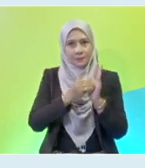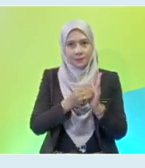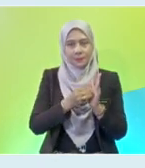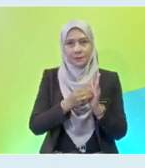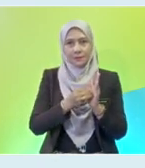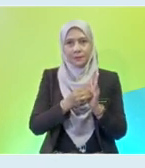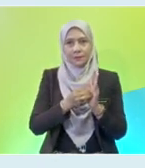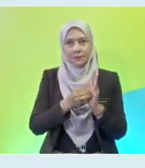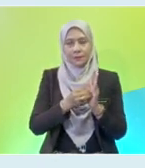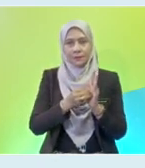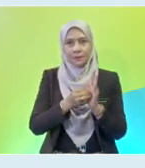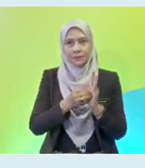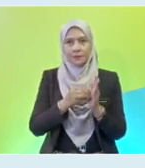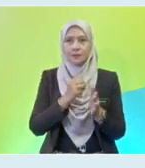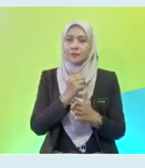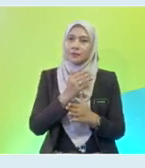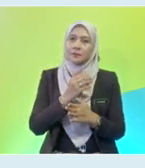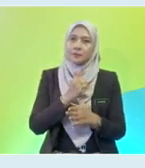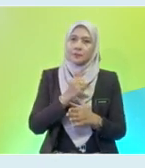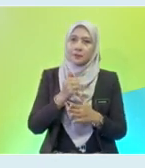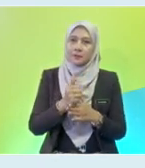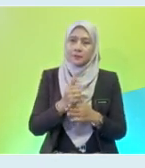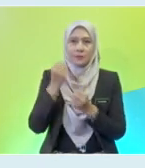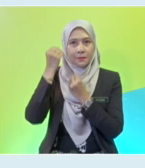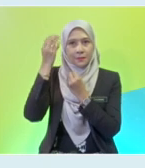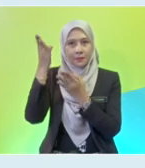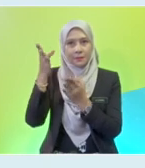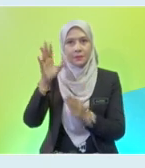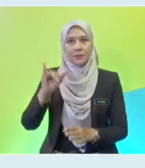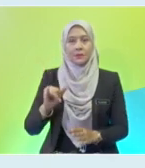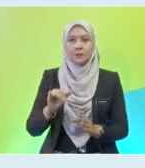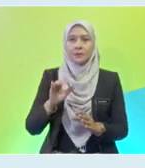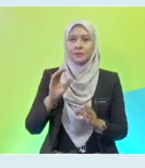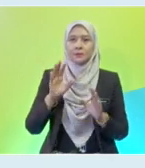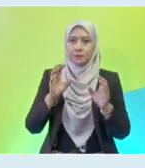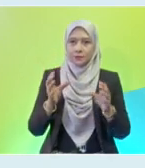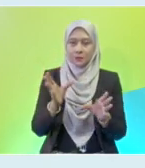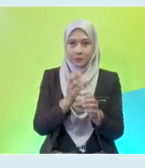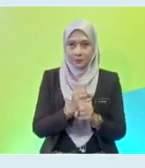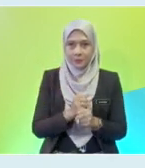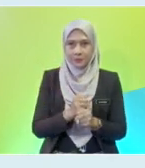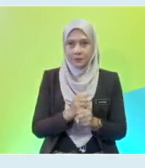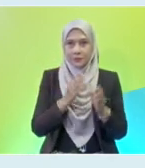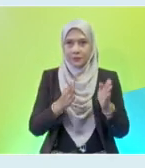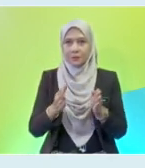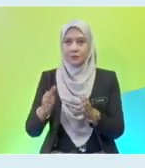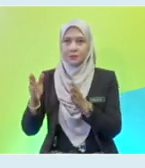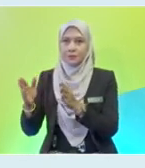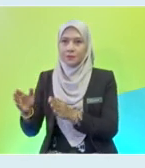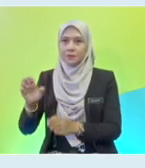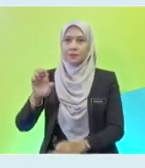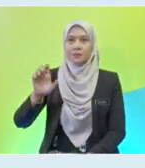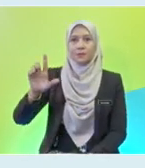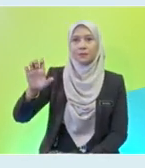eee dapat di maklumat ya dapat diperoleh dari susunan elektron Oke jadi kita sama-sama lihat